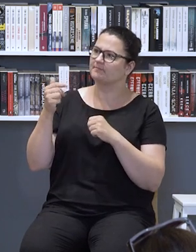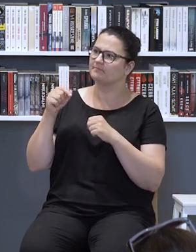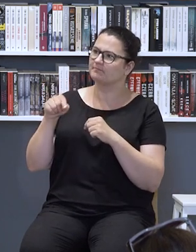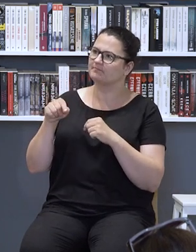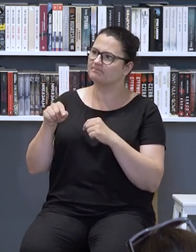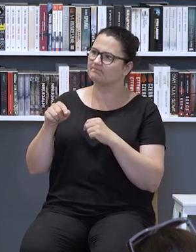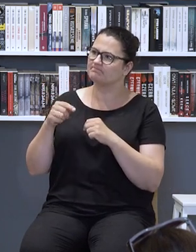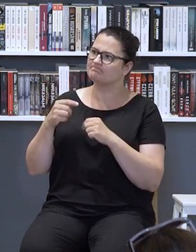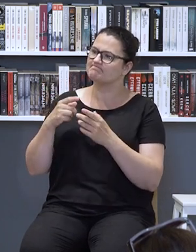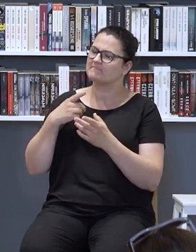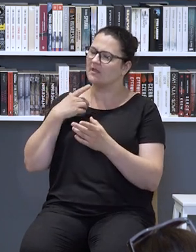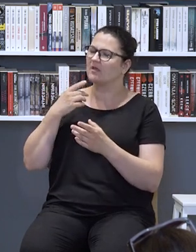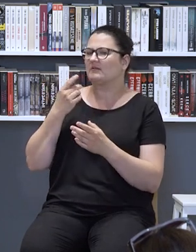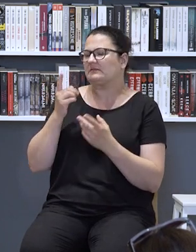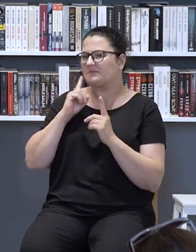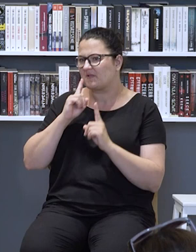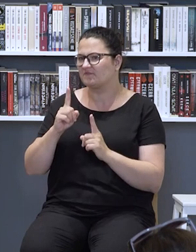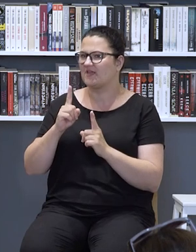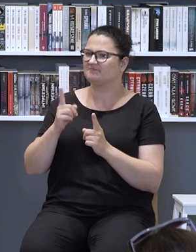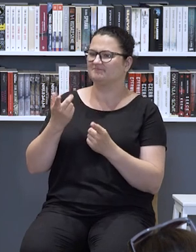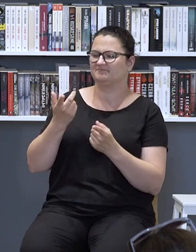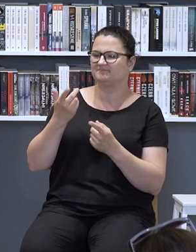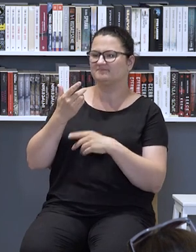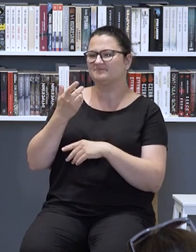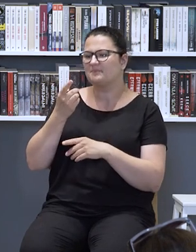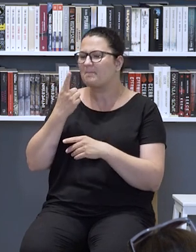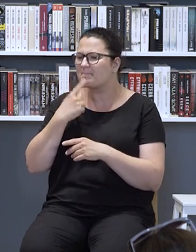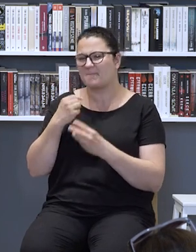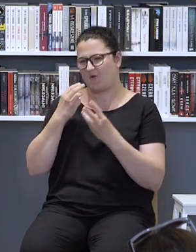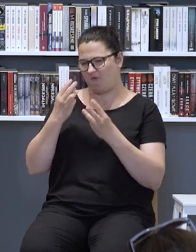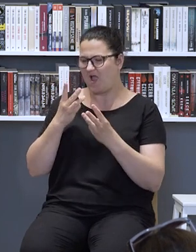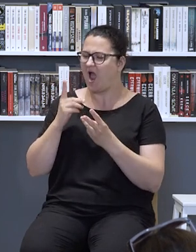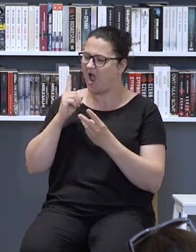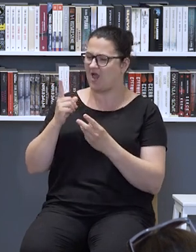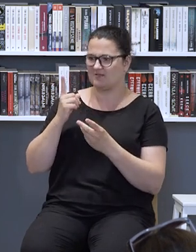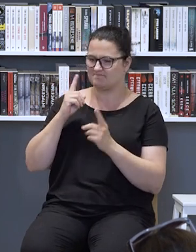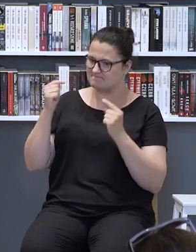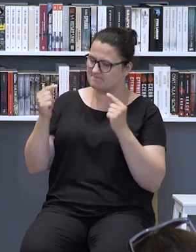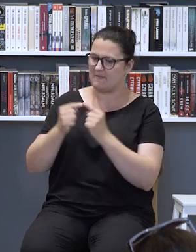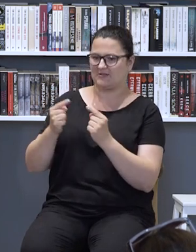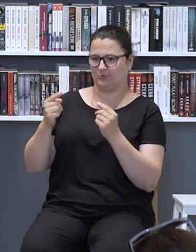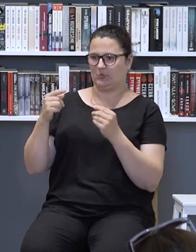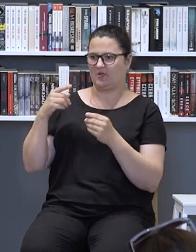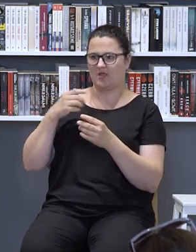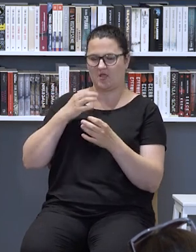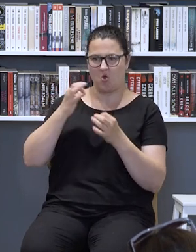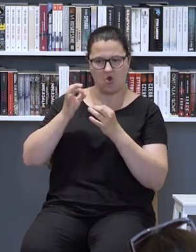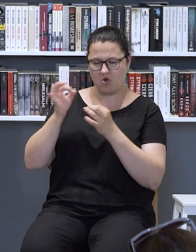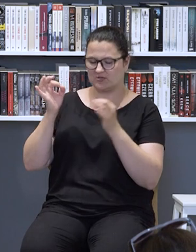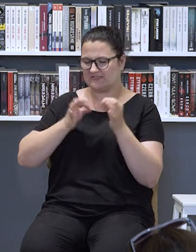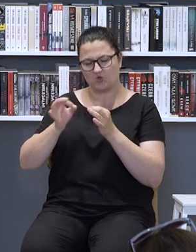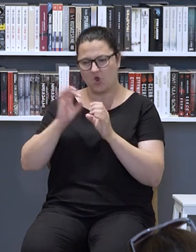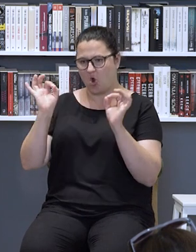znaczy pozornie wydaje się marginesowy, ale jednocześnie jakby świetnie się wpisuje w te przerażające historie.